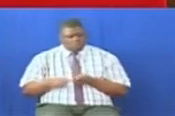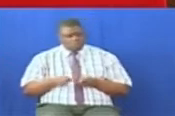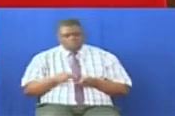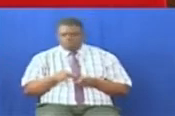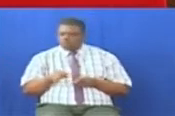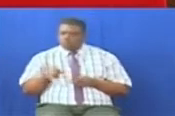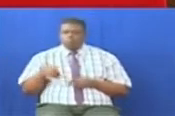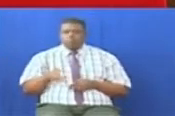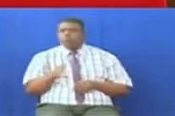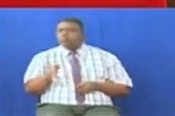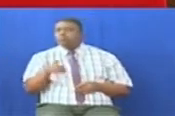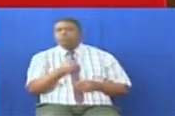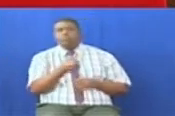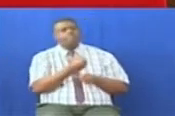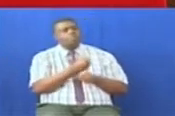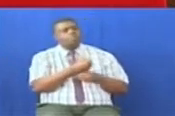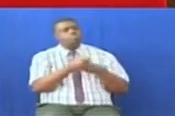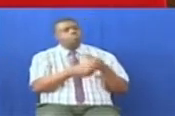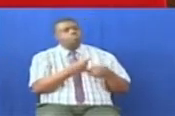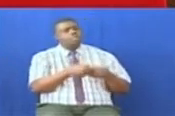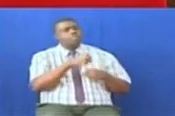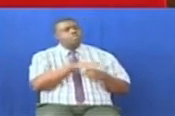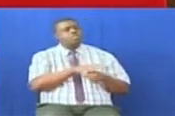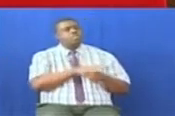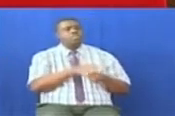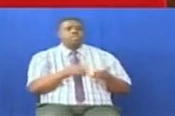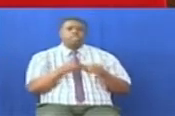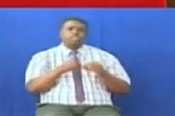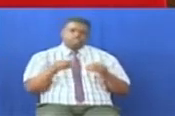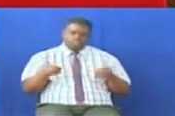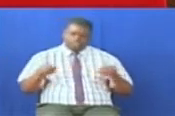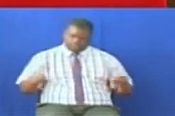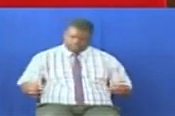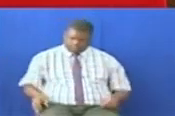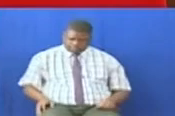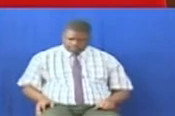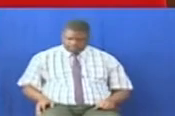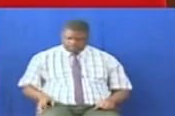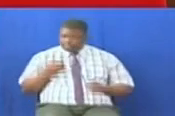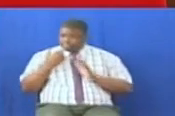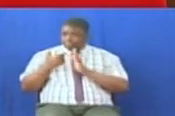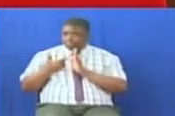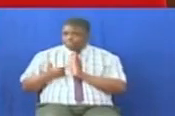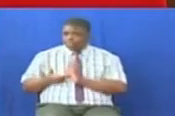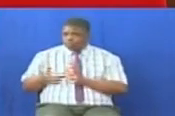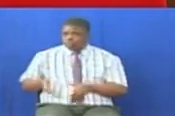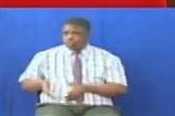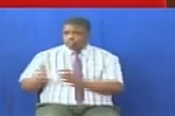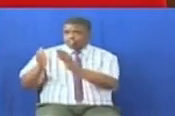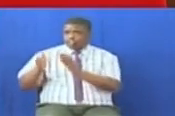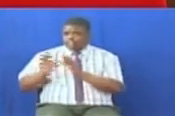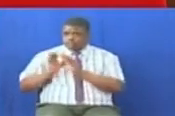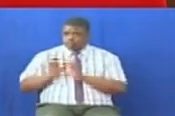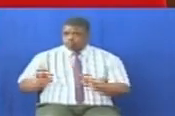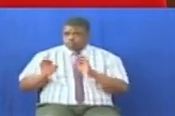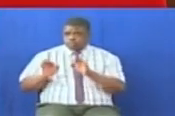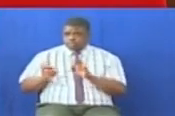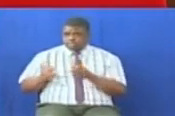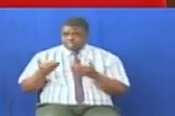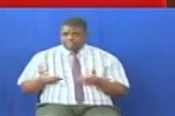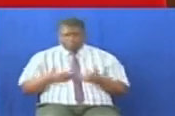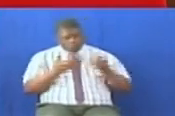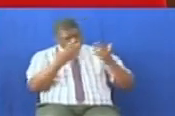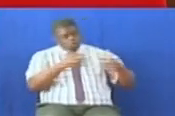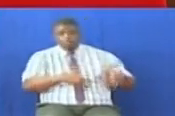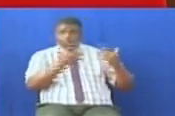urasimu unafanya miradi mingi kuchelewa. Wangeangalia njia nzuri ya kufanya kwamba haya malipo, sasa hivi tuna kompyuta, tuna